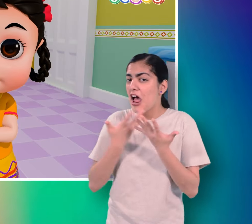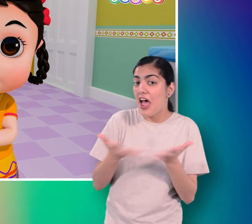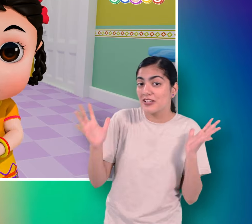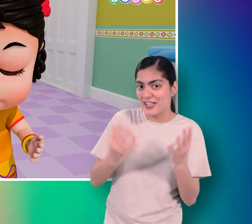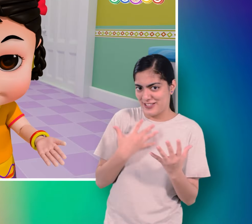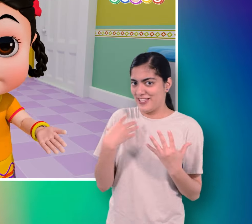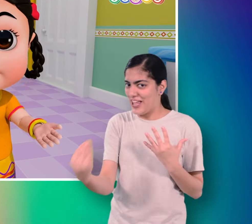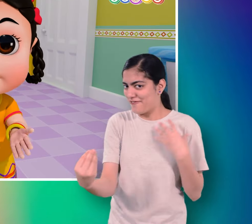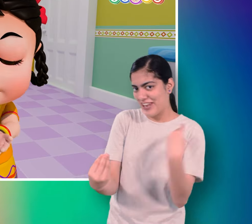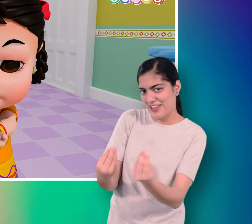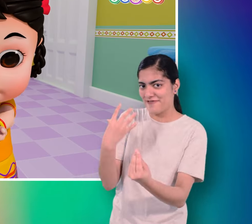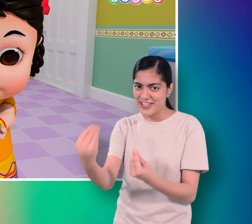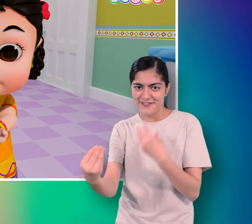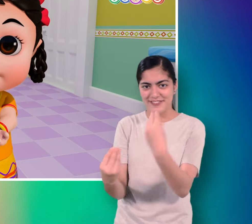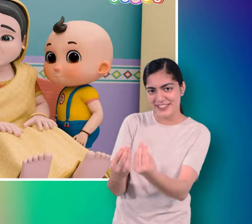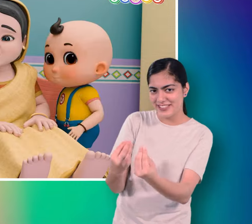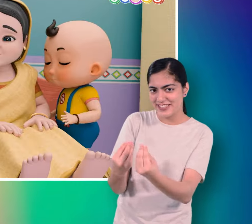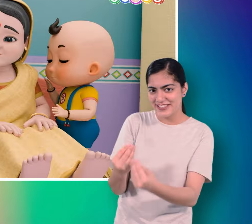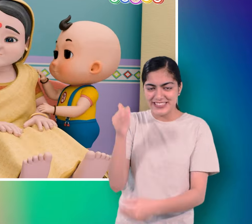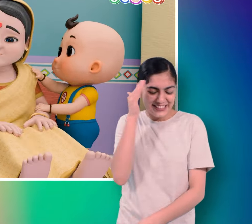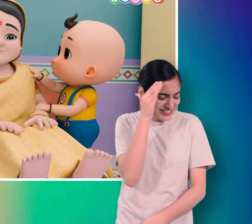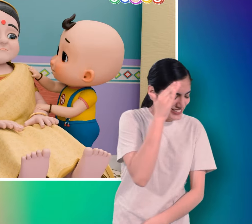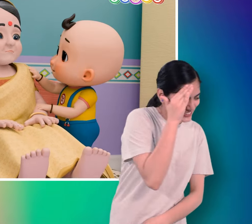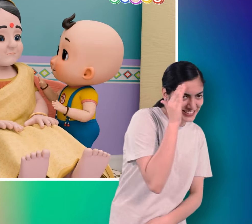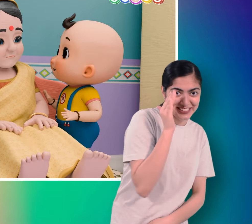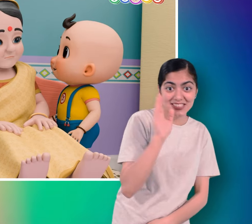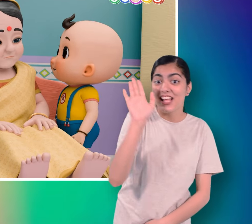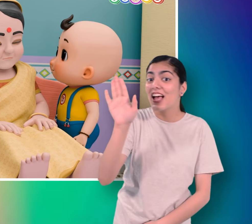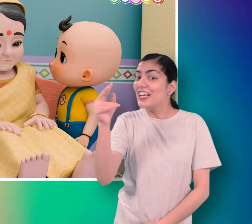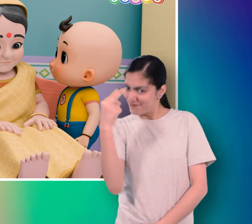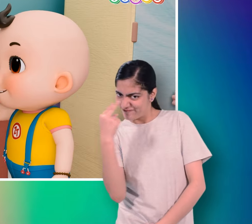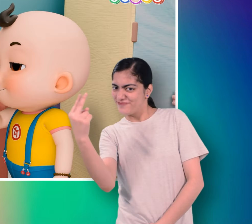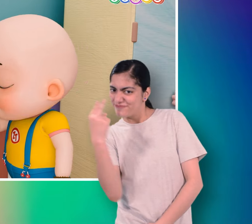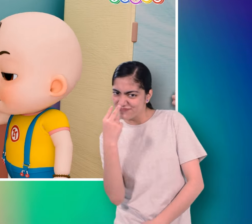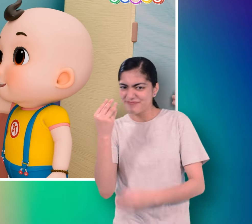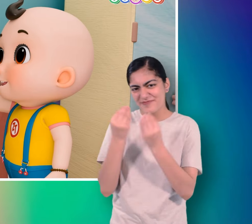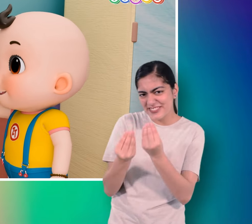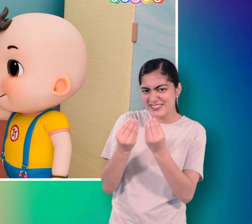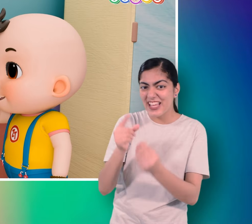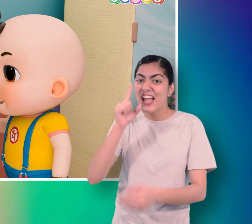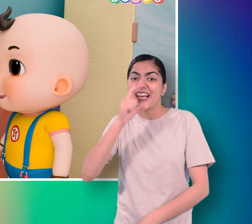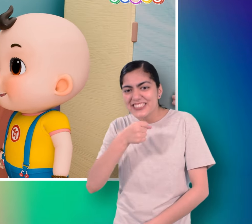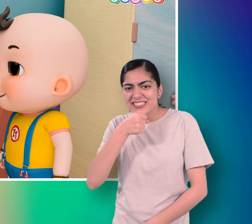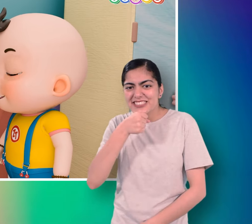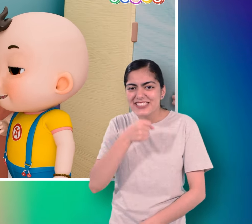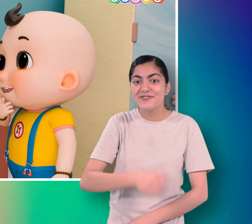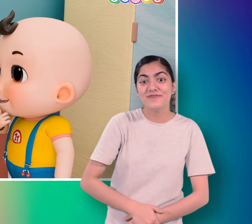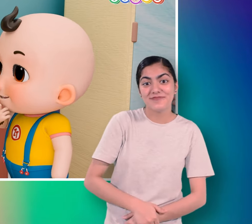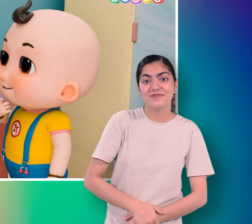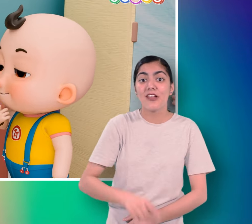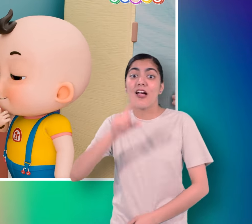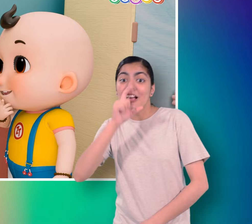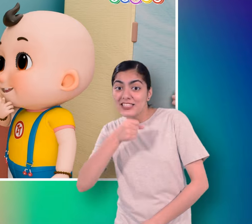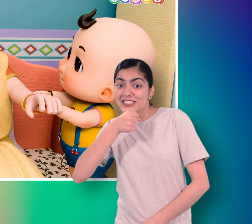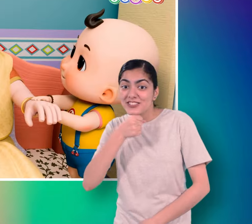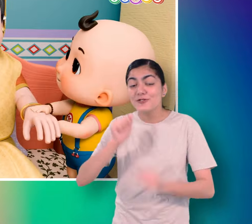पियो तो तुम्हारे लिए हुक्का भर दे हसीना छुपाओ जरा आंखें तो मिलाओ दादी